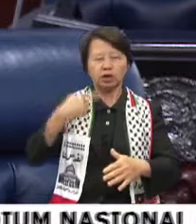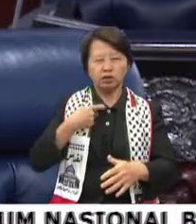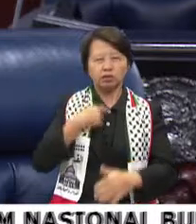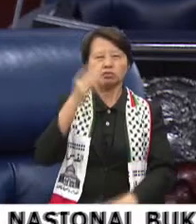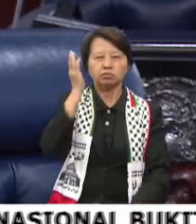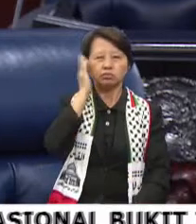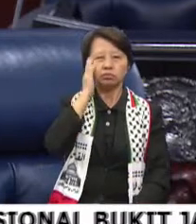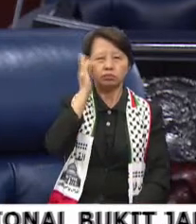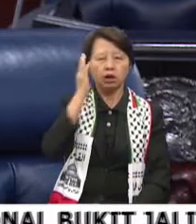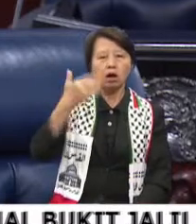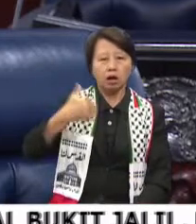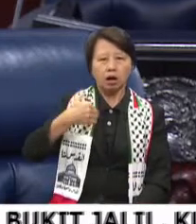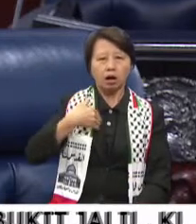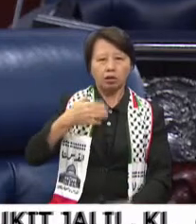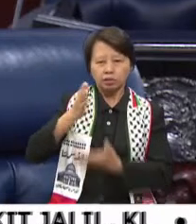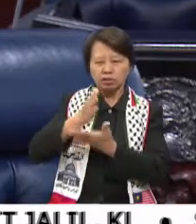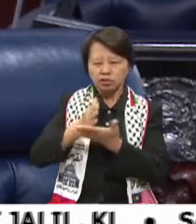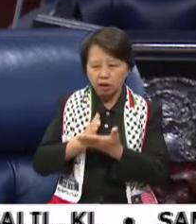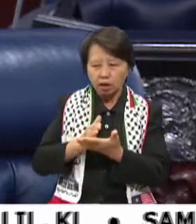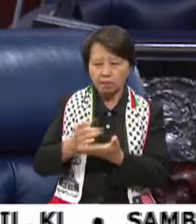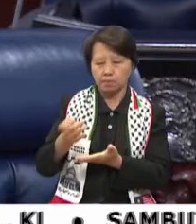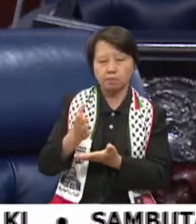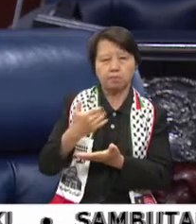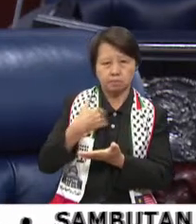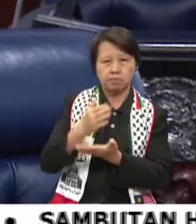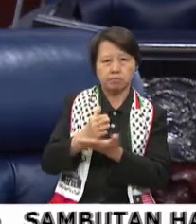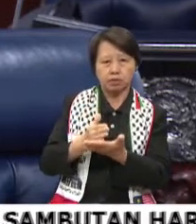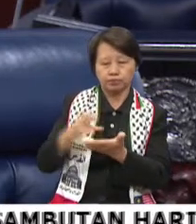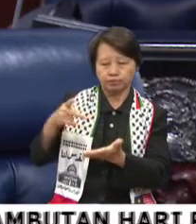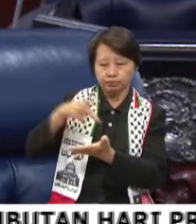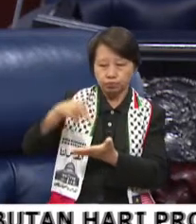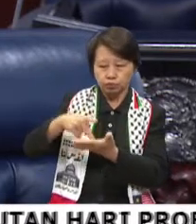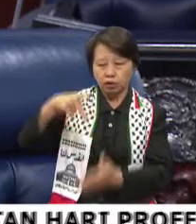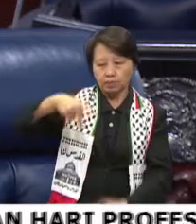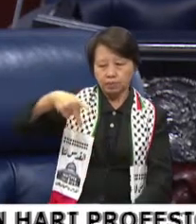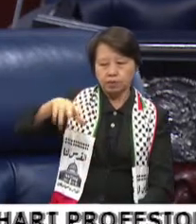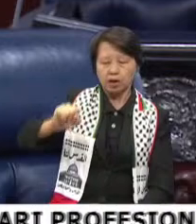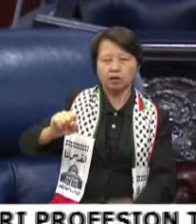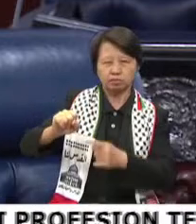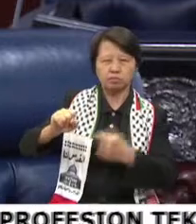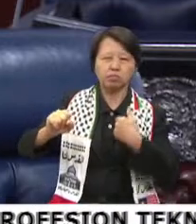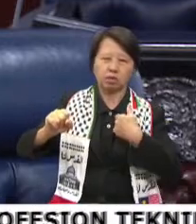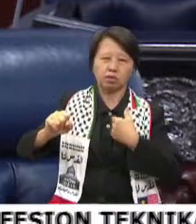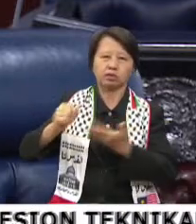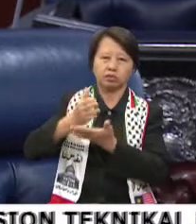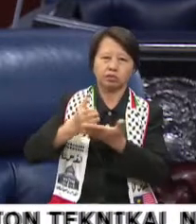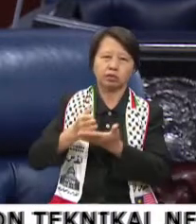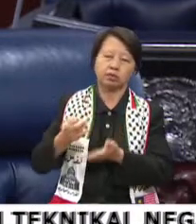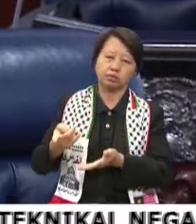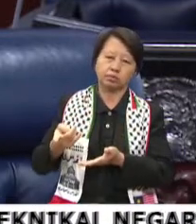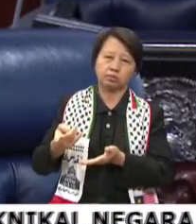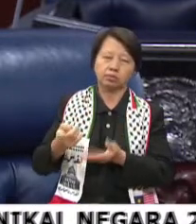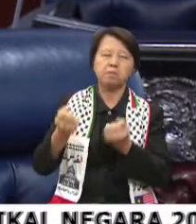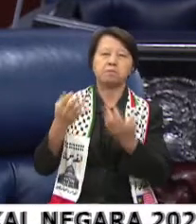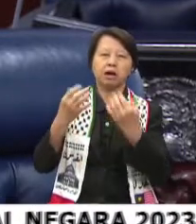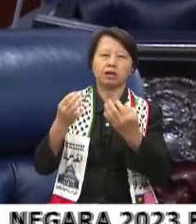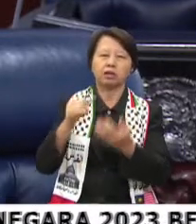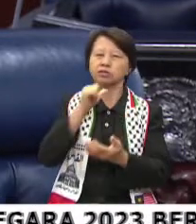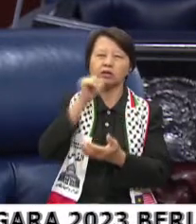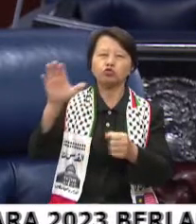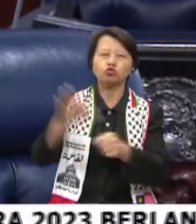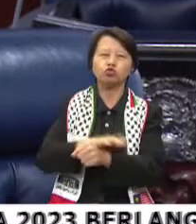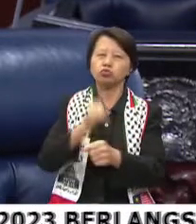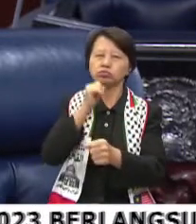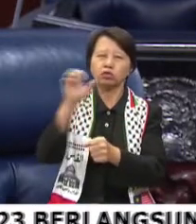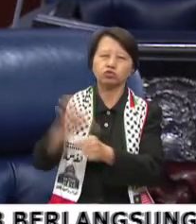dapati ada di antara pusat pemindahan sementara ni banyak kekurangan